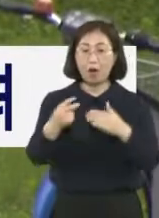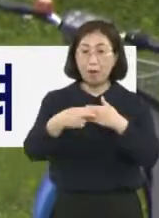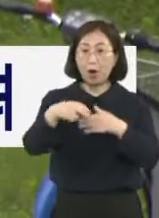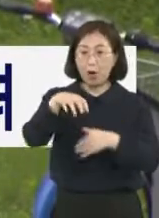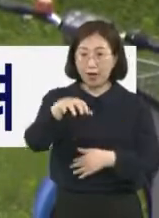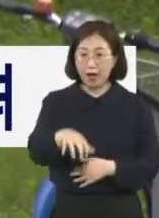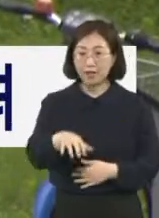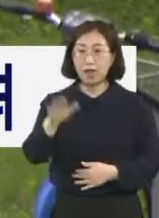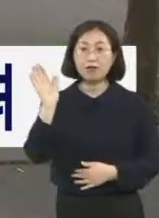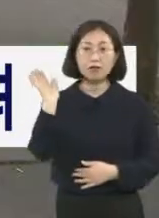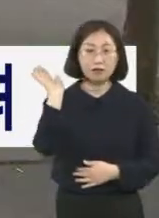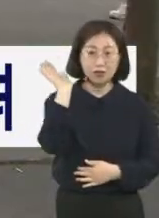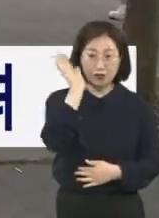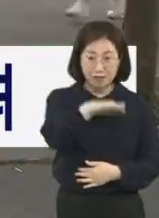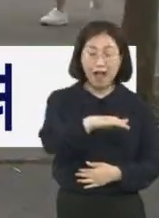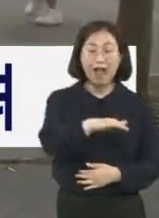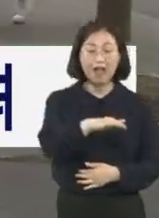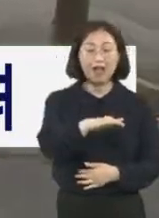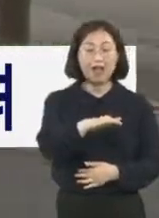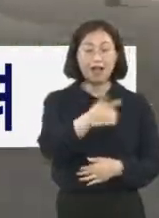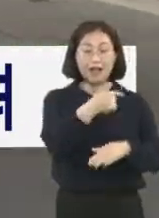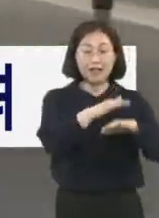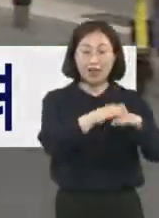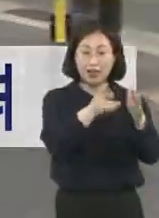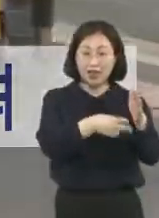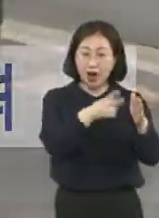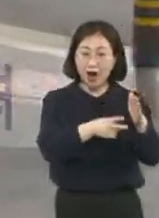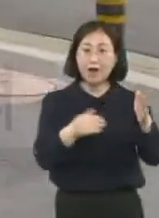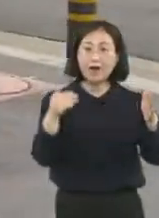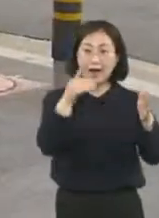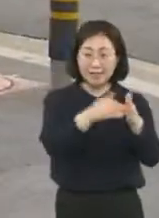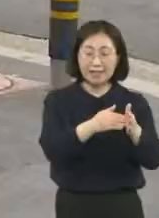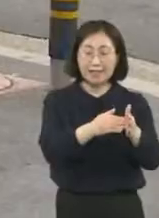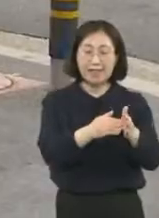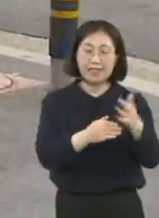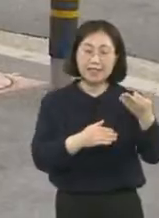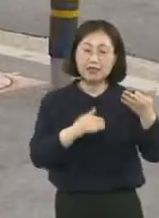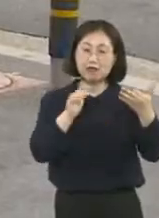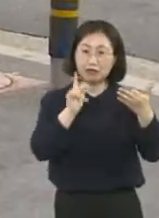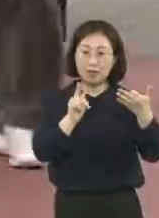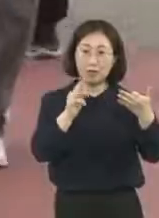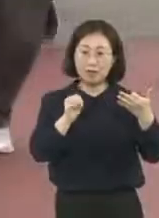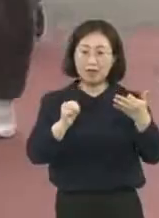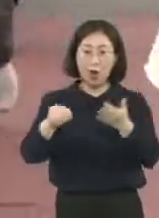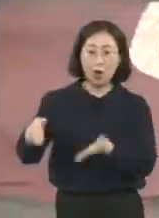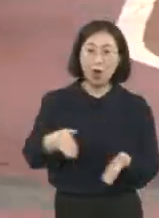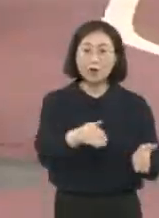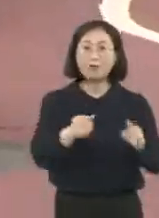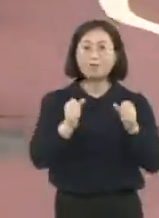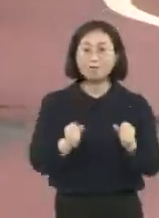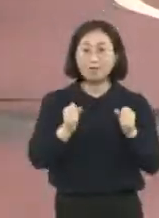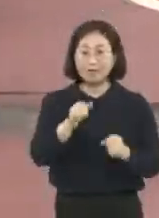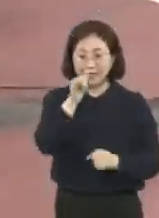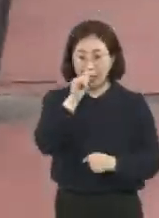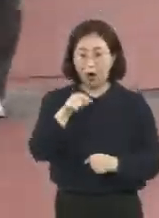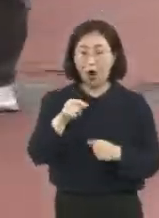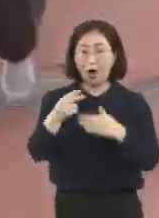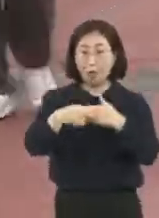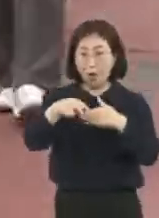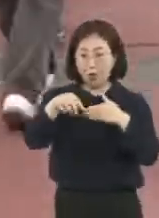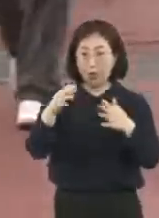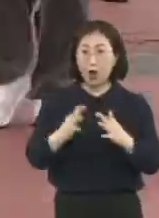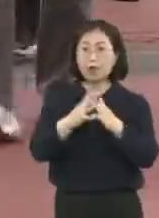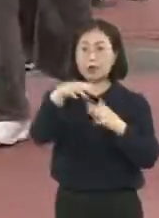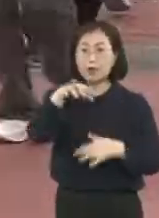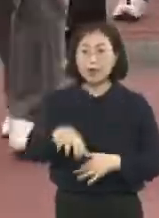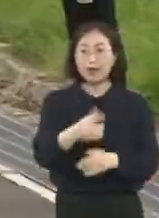공공어린이 재활병원 건립장을 출발해 대전역까지 달리는 19km 코스로 진행됐으며 현장에서는 다채로운